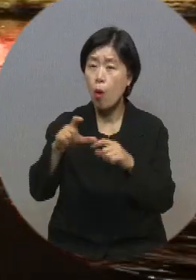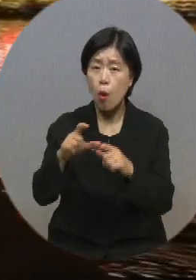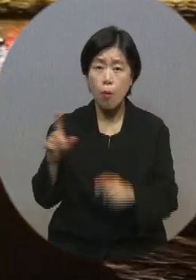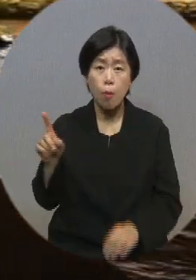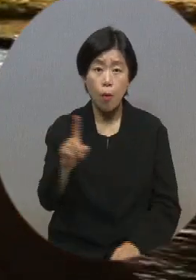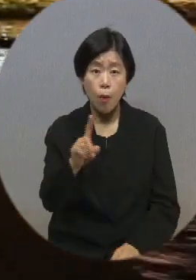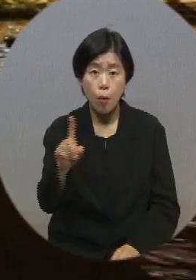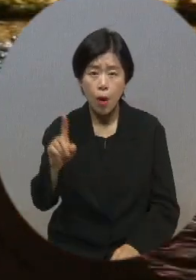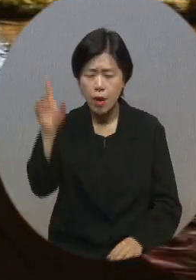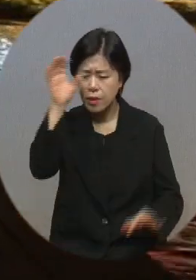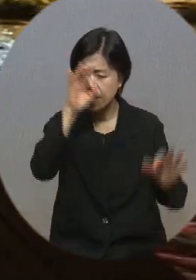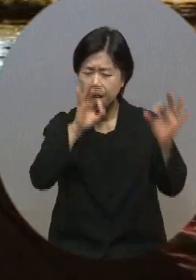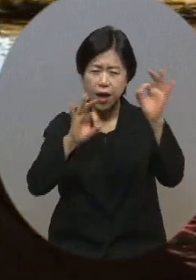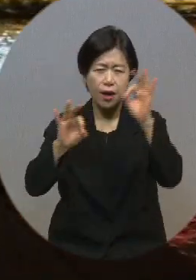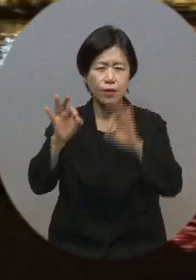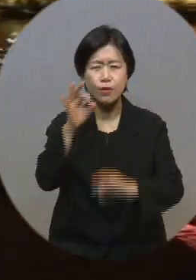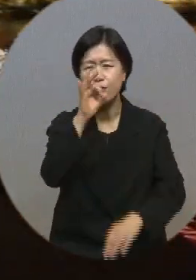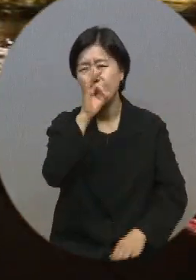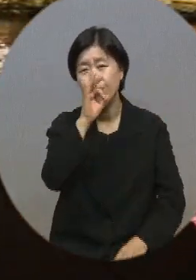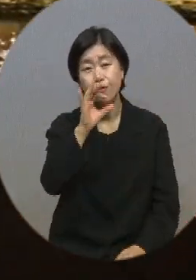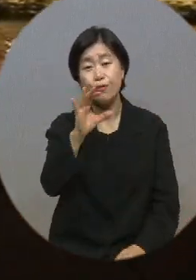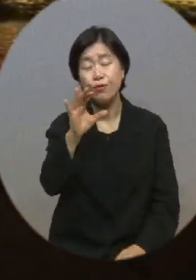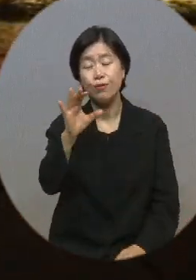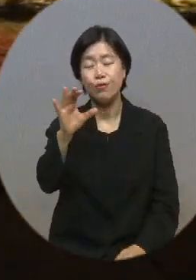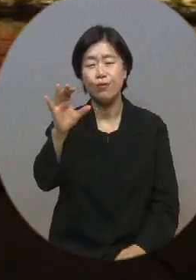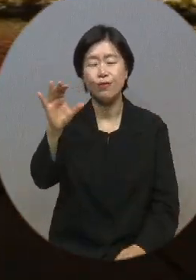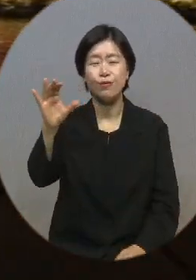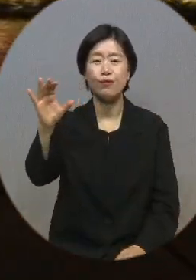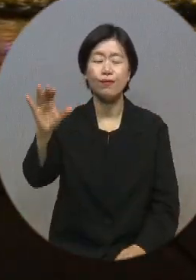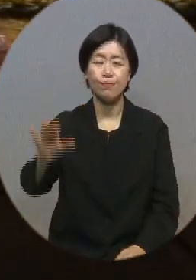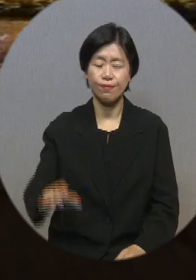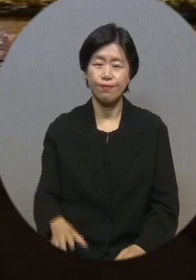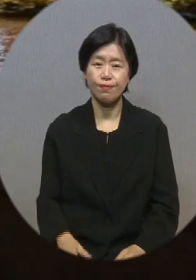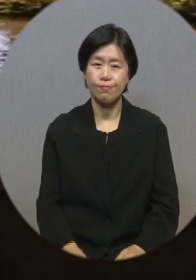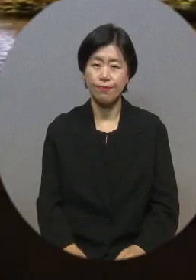아무것도 찾을 수 없네.